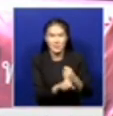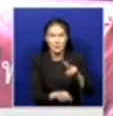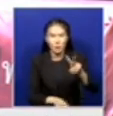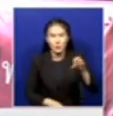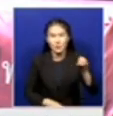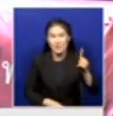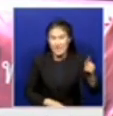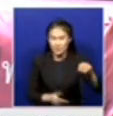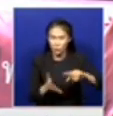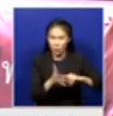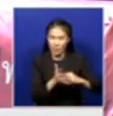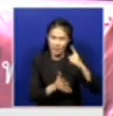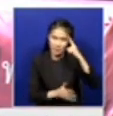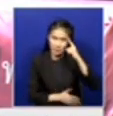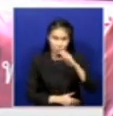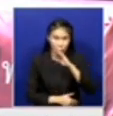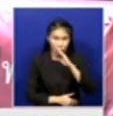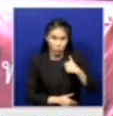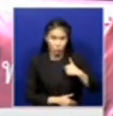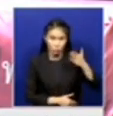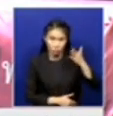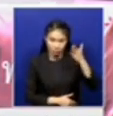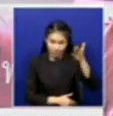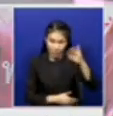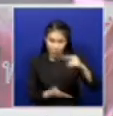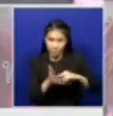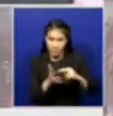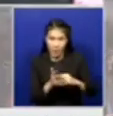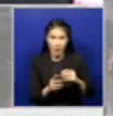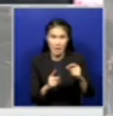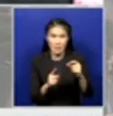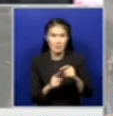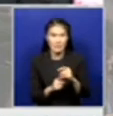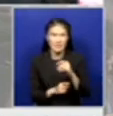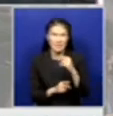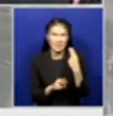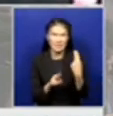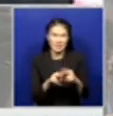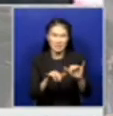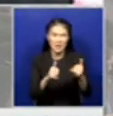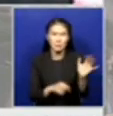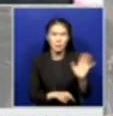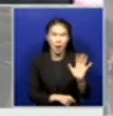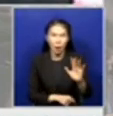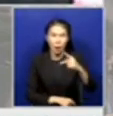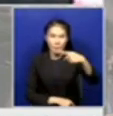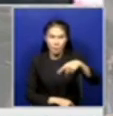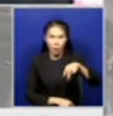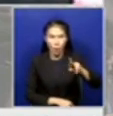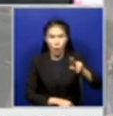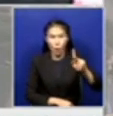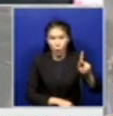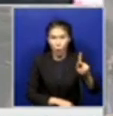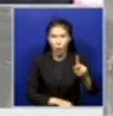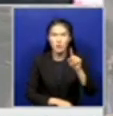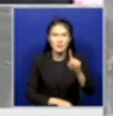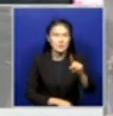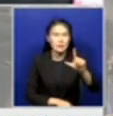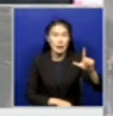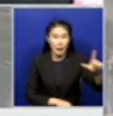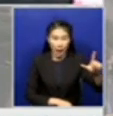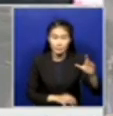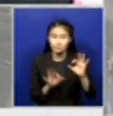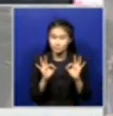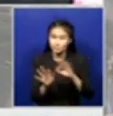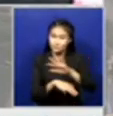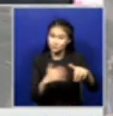ต่อไปเพื่อความสะดวกนะครับผมไม่เรียกทั้งชื่อเล่นทั้ง2ชื่อเนี่ยนะครับก็จะเรียกว่าพรก.1ล้านล้านก็แล้วกันนะครับ